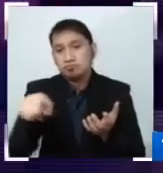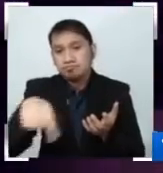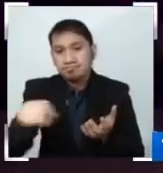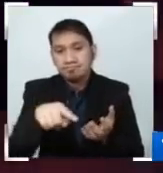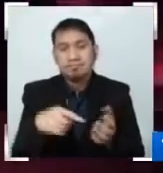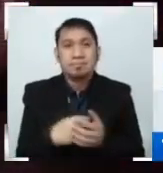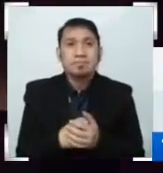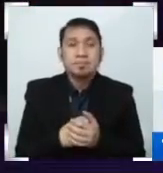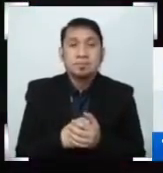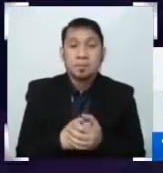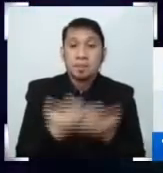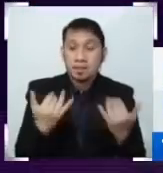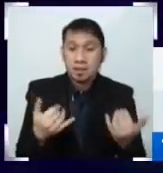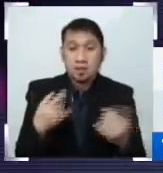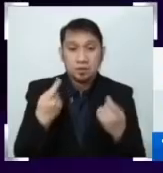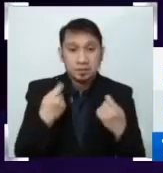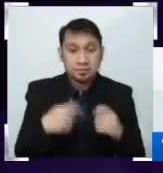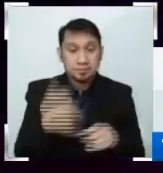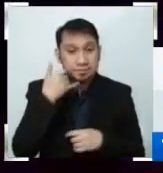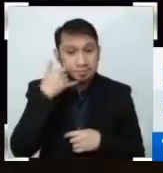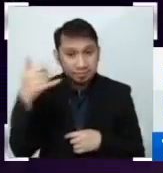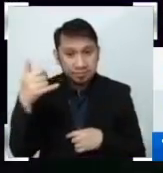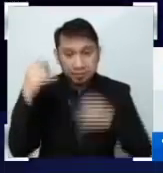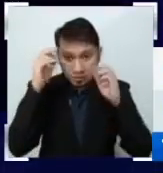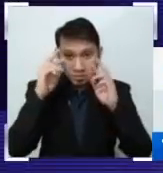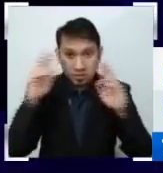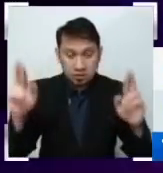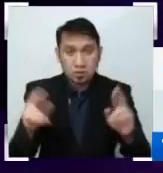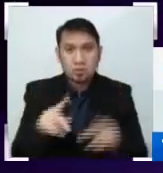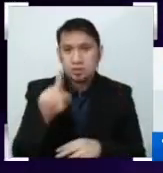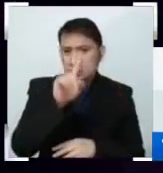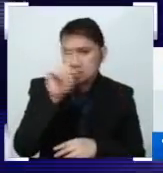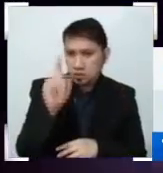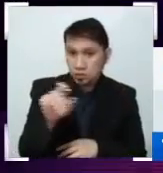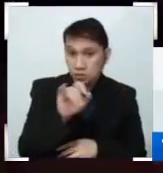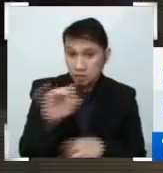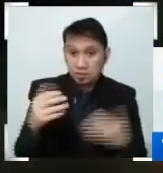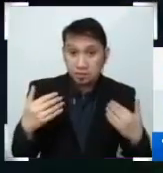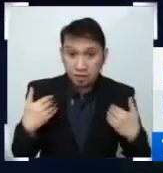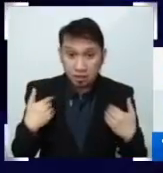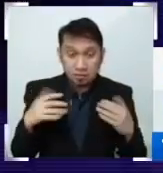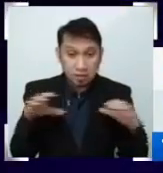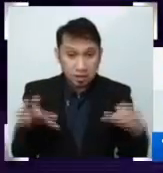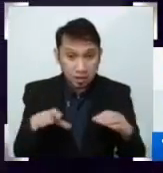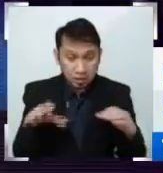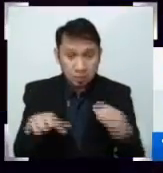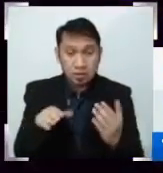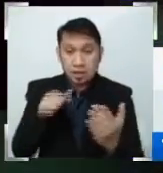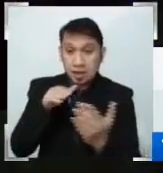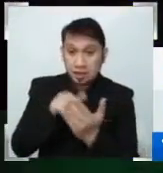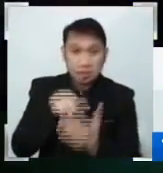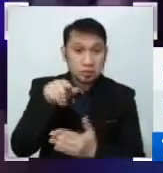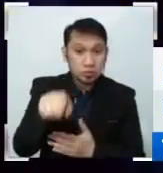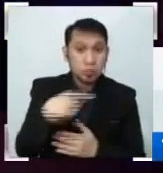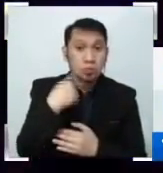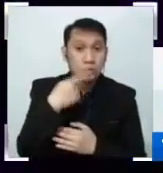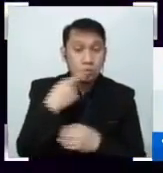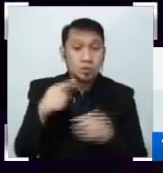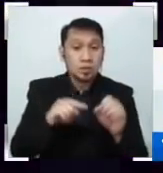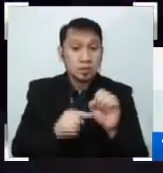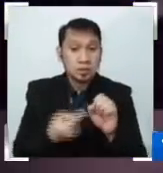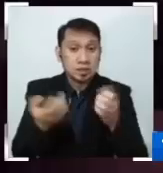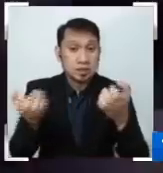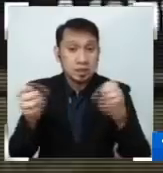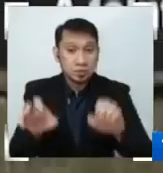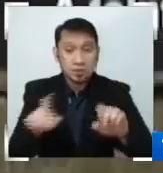Sinusubukan naming tawagan muli si Mayor Limbungan para itanong kung may aksyon na bang ginawa laban sa organizer ng party. Pero hindi pa ulit